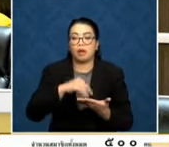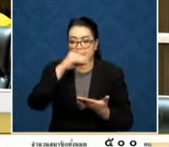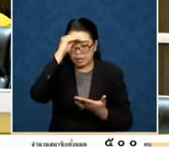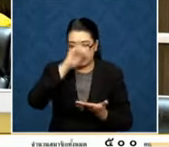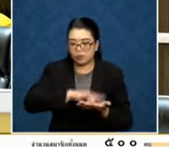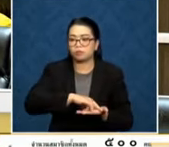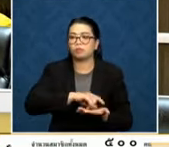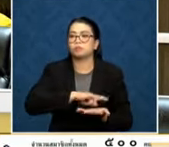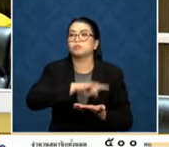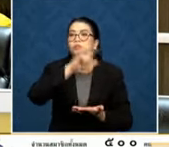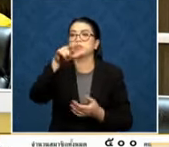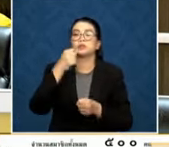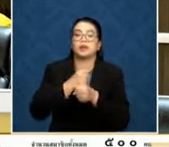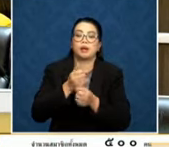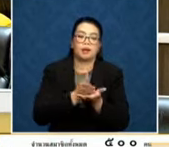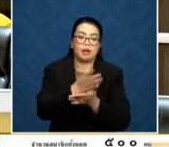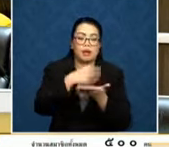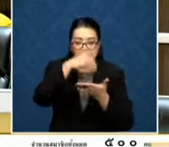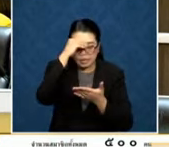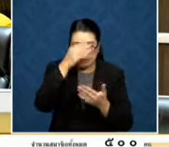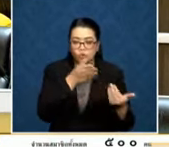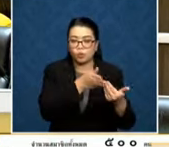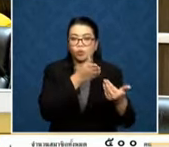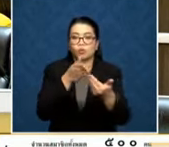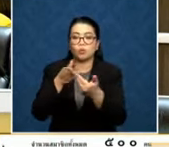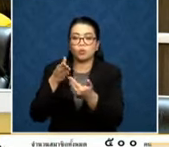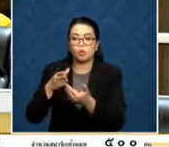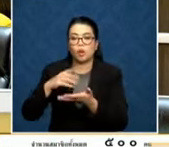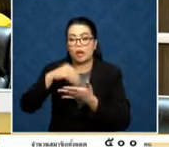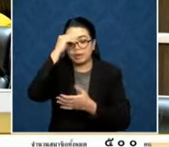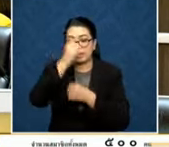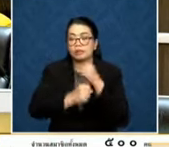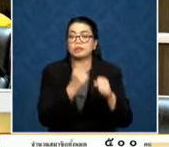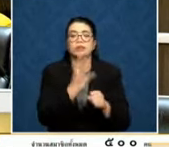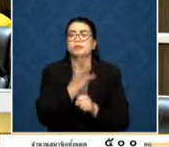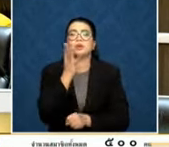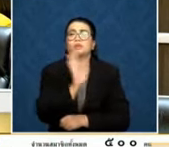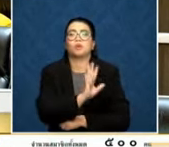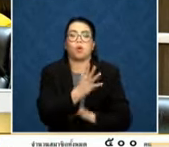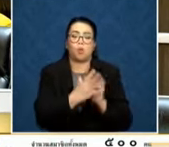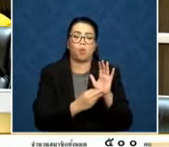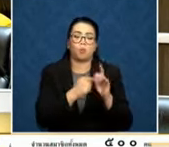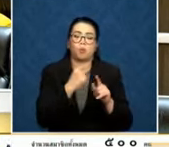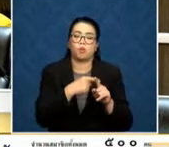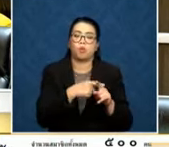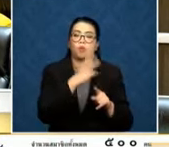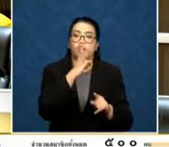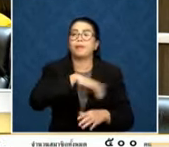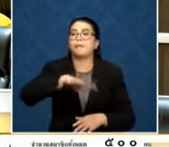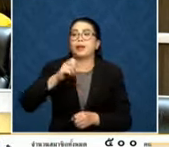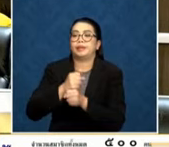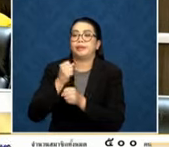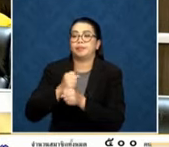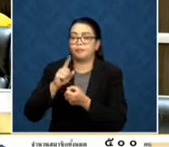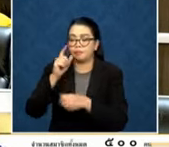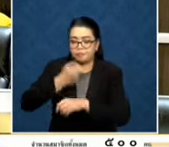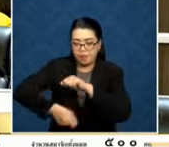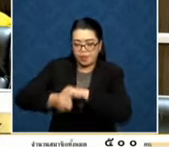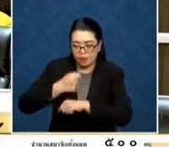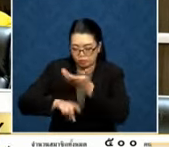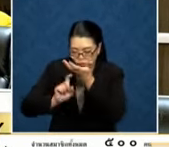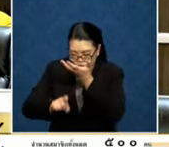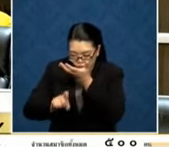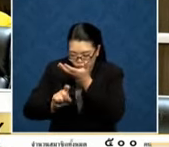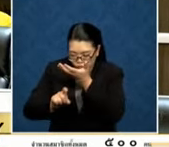มหาวิยาลัยเรียนไปในสถาบันไม่จำเป็นต้องเรียน 4ปีอครับอบรม 6เดือนก็ไปทำช่างเชื่อมได้แล้วผมอยาก